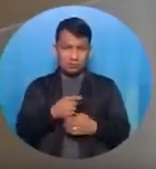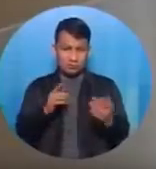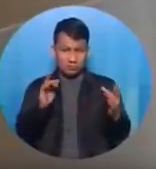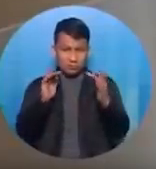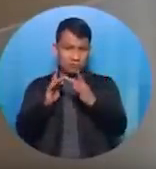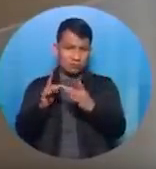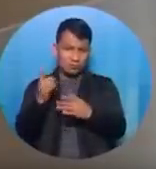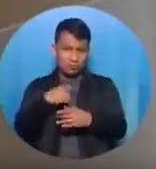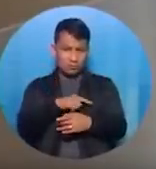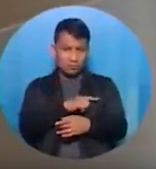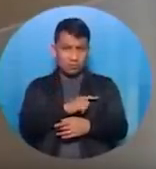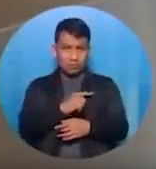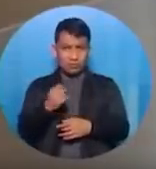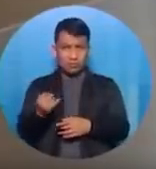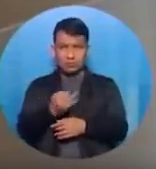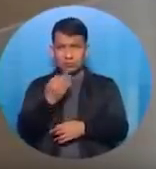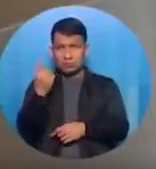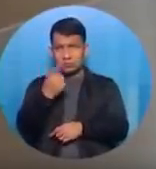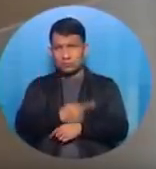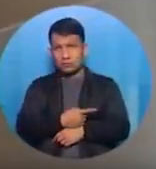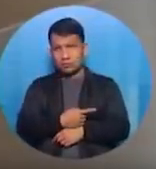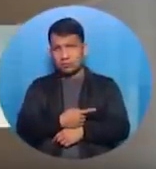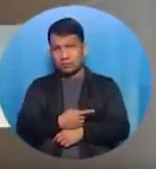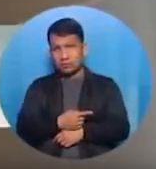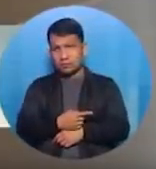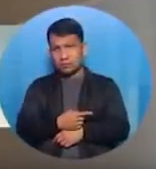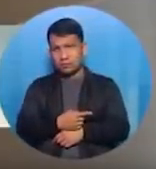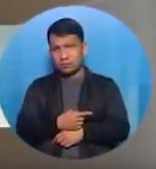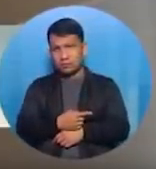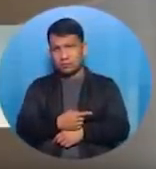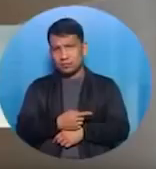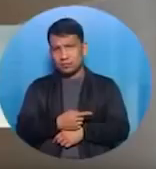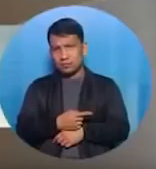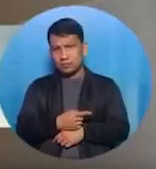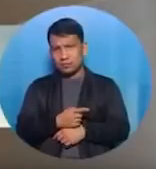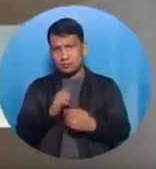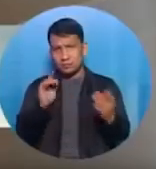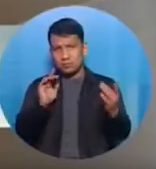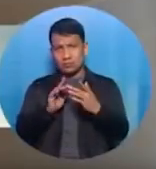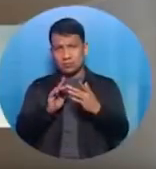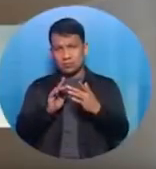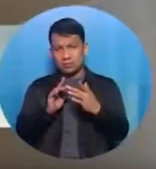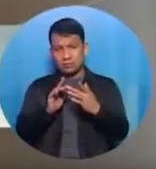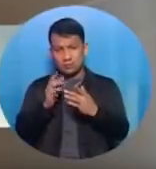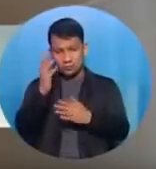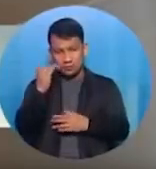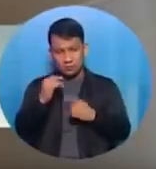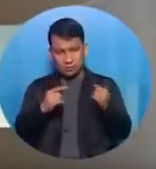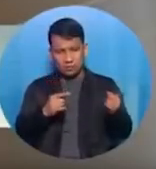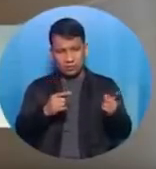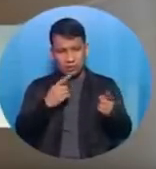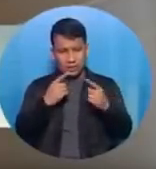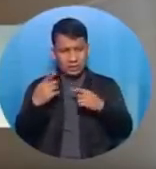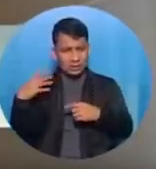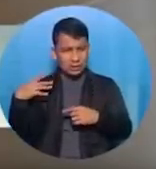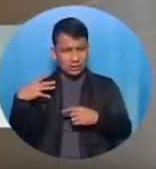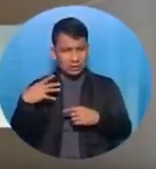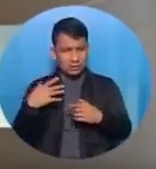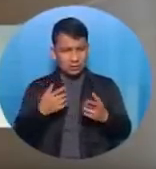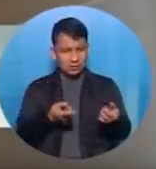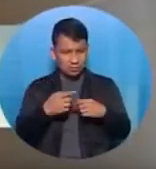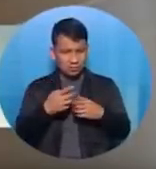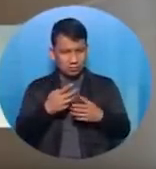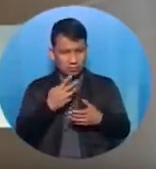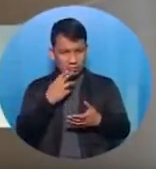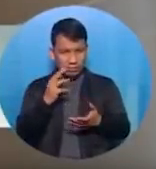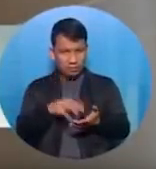kumukontak po sa akin. Hindi na kumukontak. So, ibig sabihin, sir. Yung ano namin, hinintay namin yung tawag nila